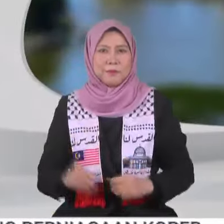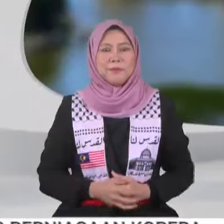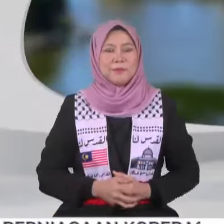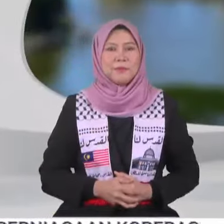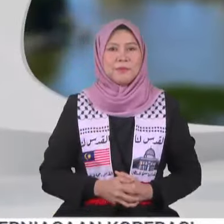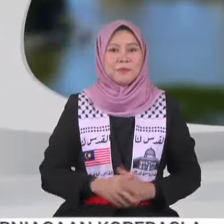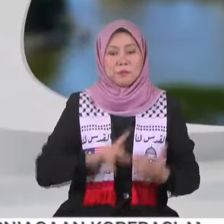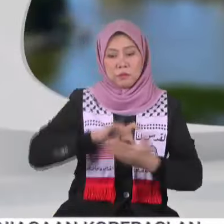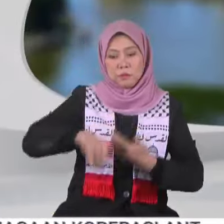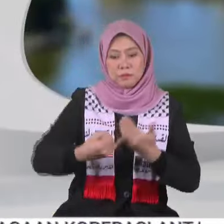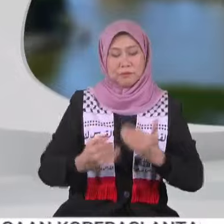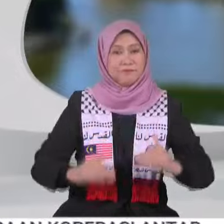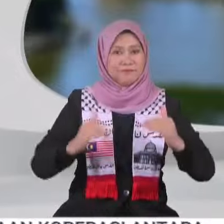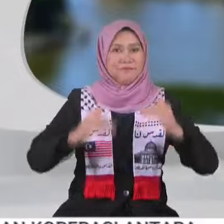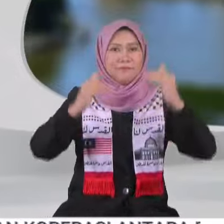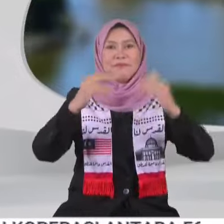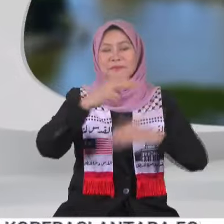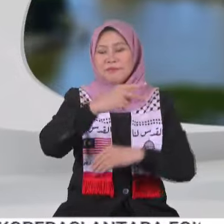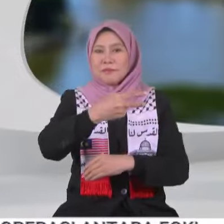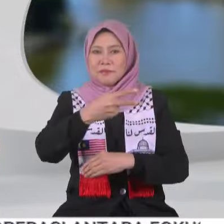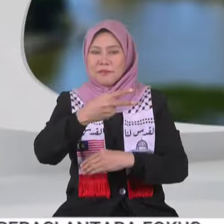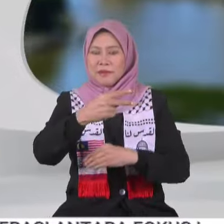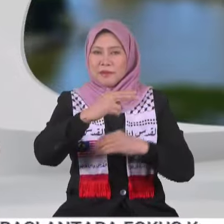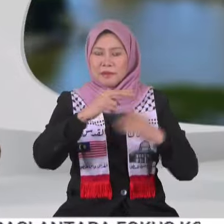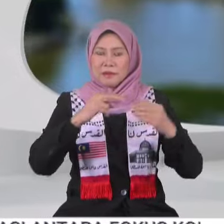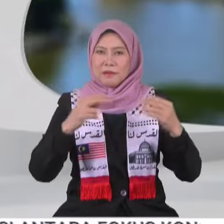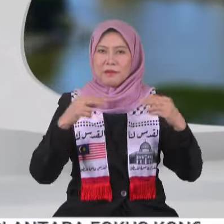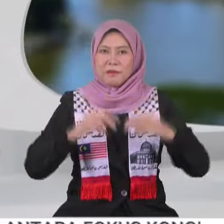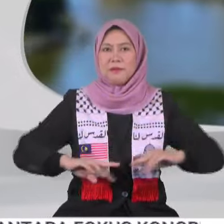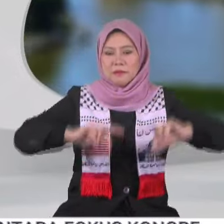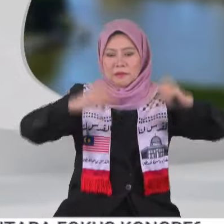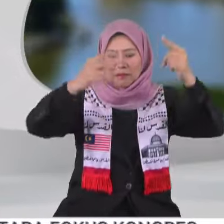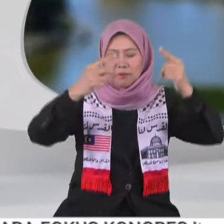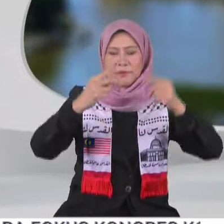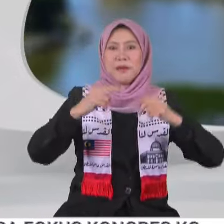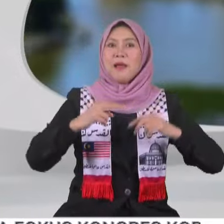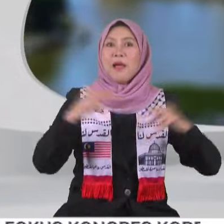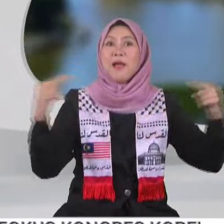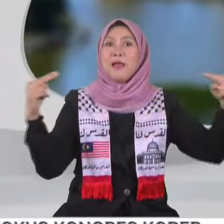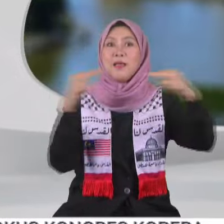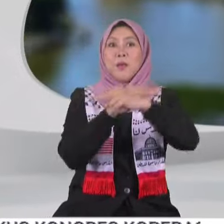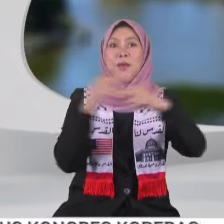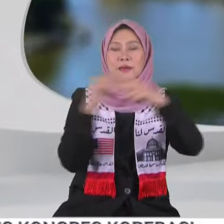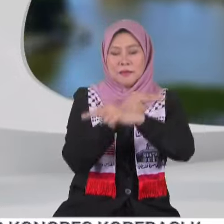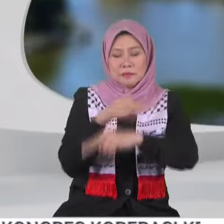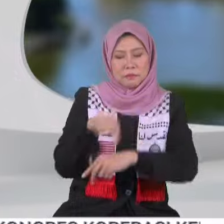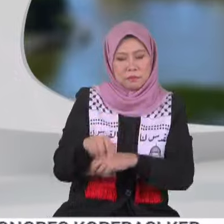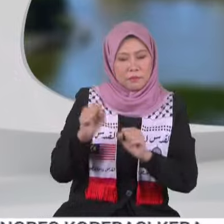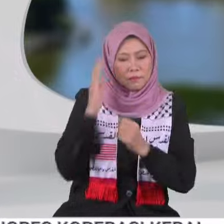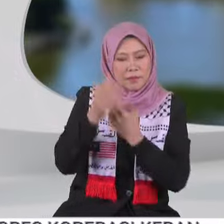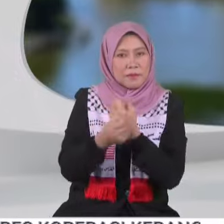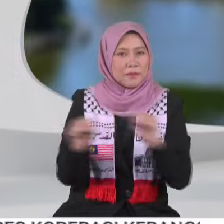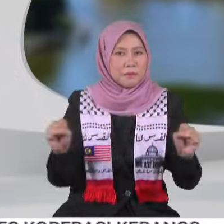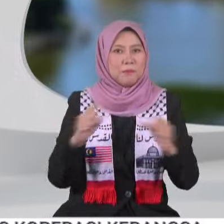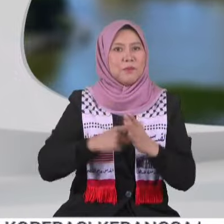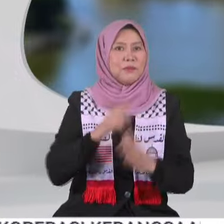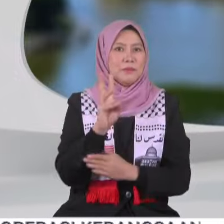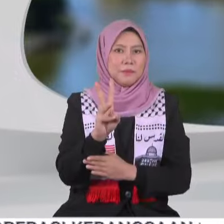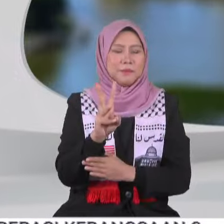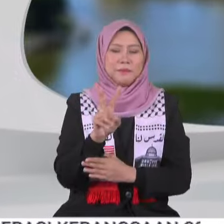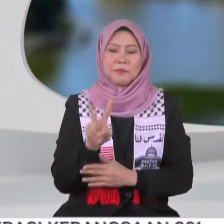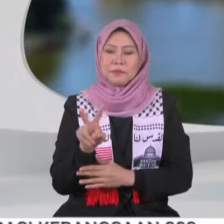Projek menaik taraf jalan raya berkembar dari Simpang Baut Lunduk ke Pekan Baut Fasa 1 dijangka siap pada